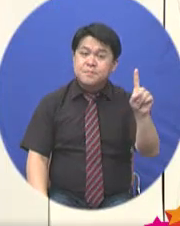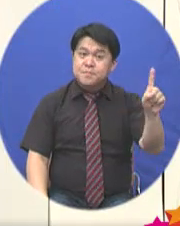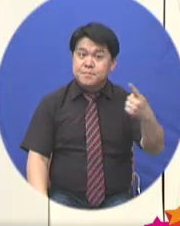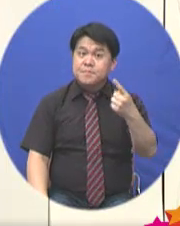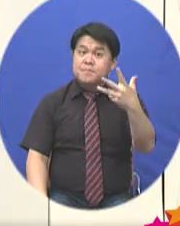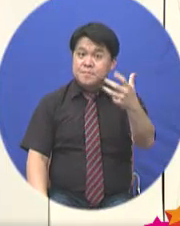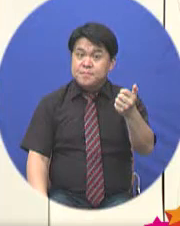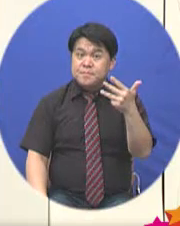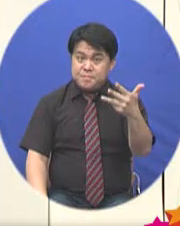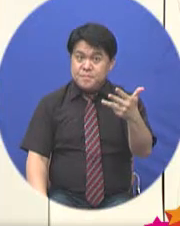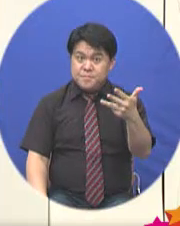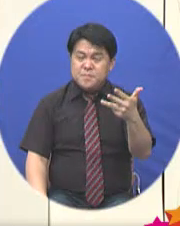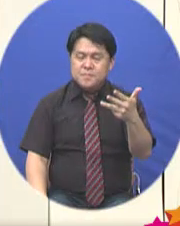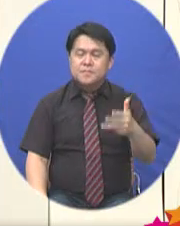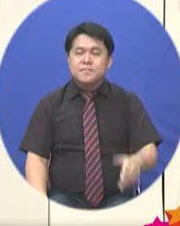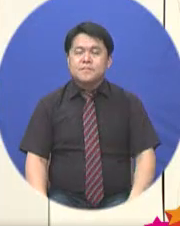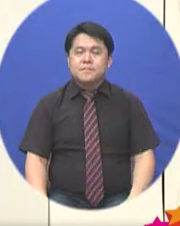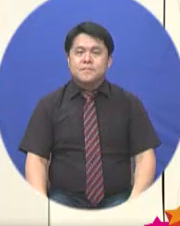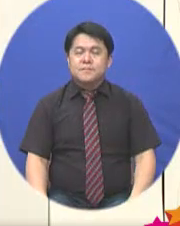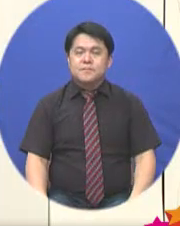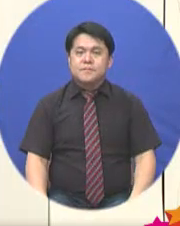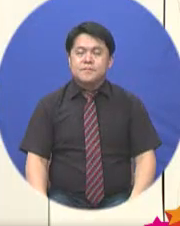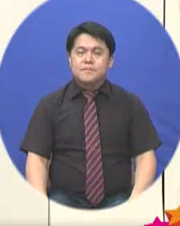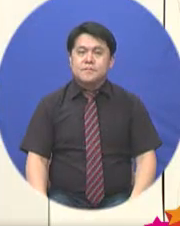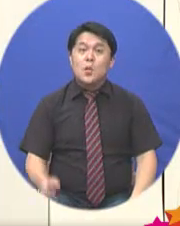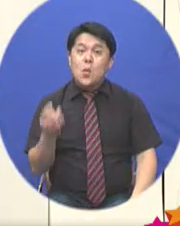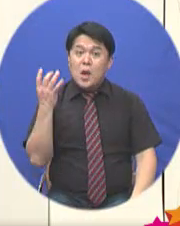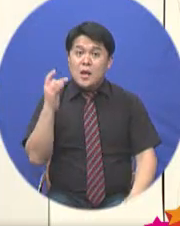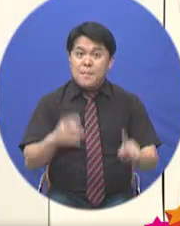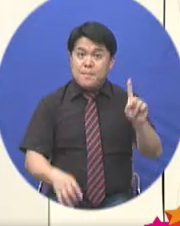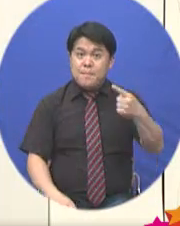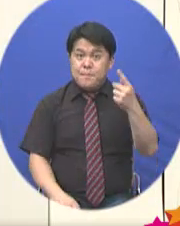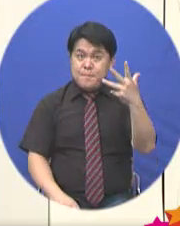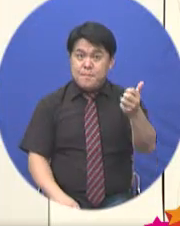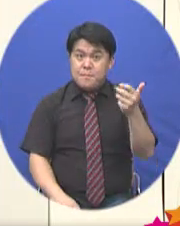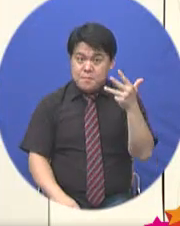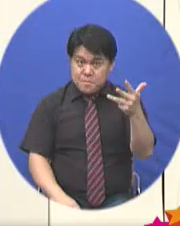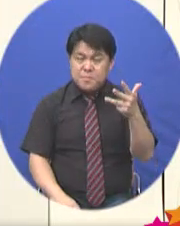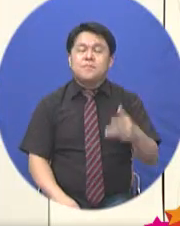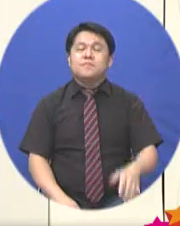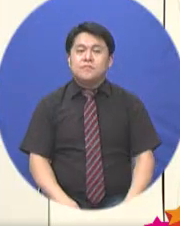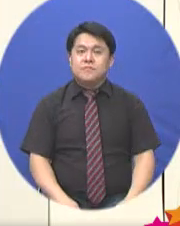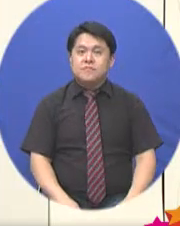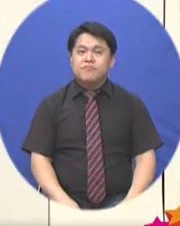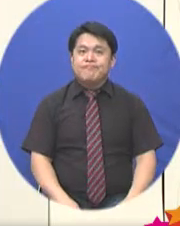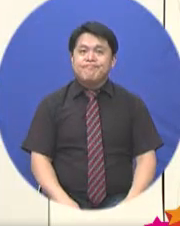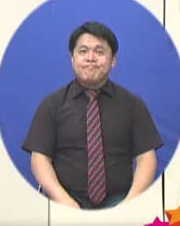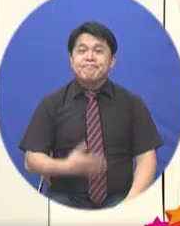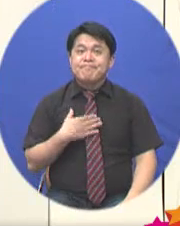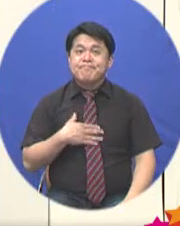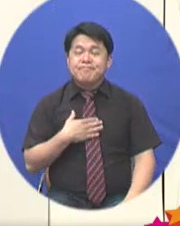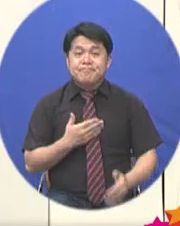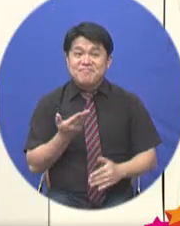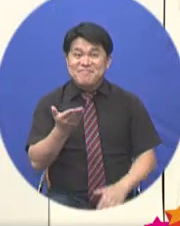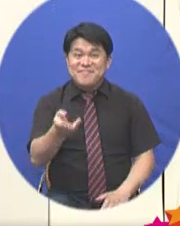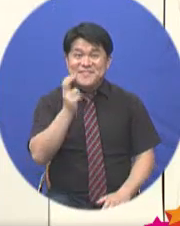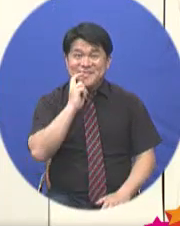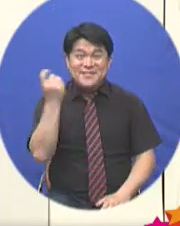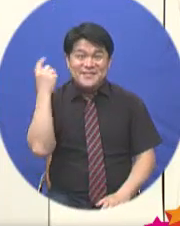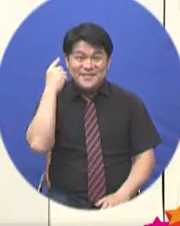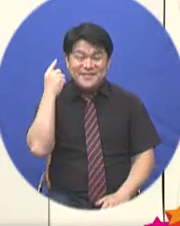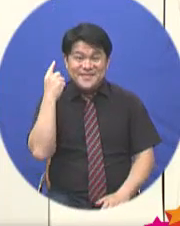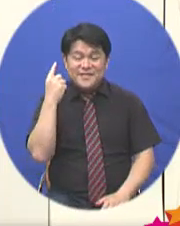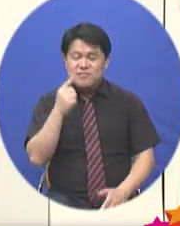188번이더라고요. 네네네. 예, 예. 네. 예. 원래는. 어쨌든 예, 뭐 그건 중요한 것이 아니고 어머님 예. 노래가